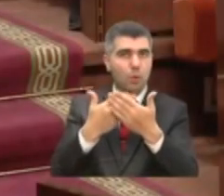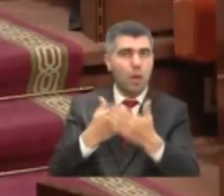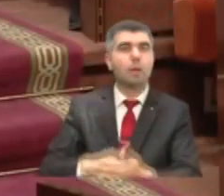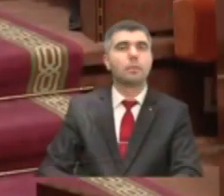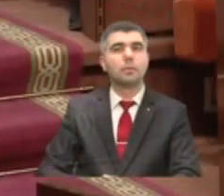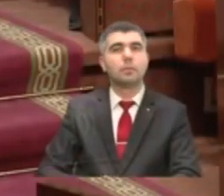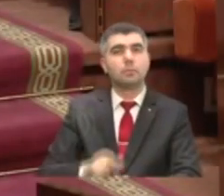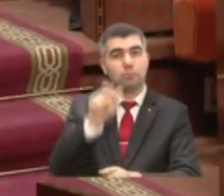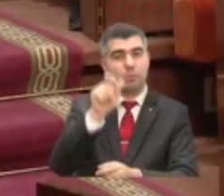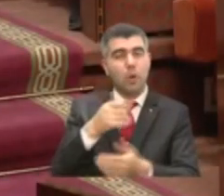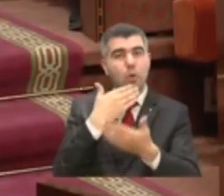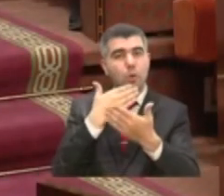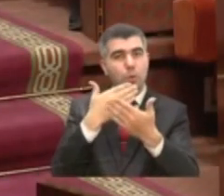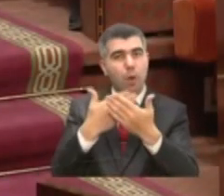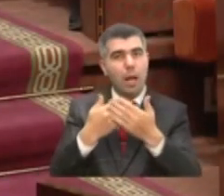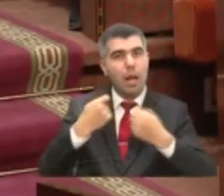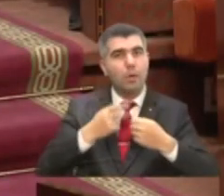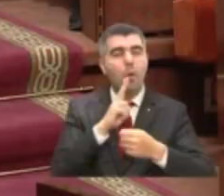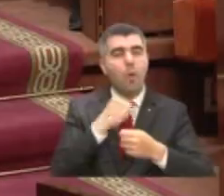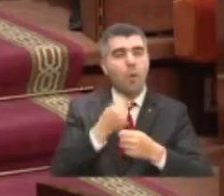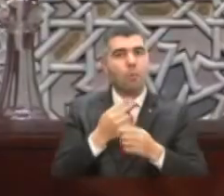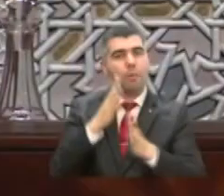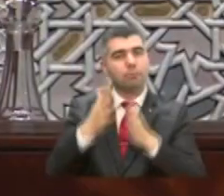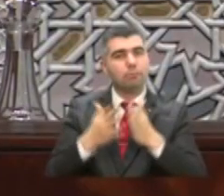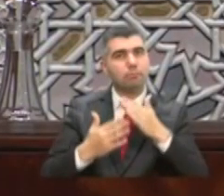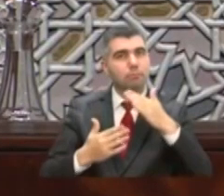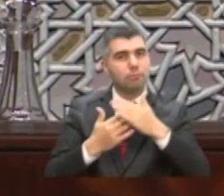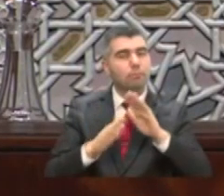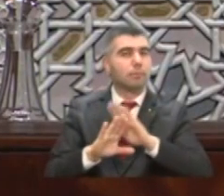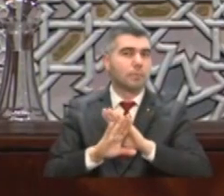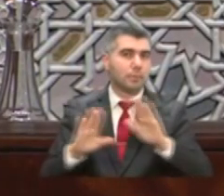للسيد النائب، شكراً للسيد رئيس الحكومة، شكراً